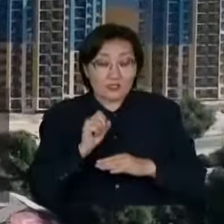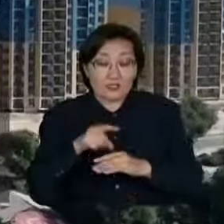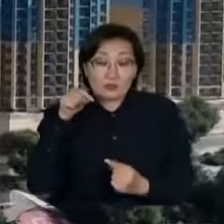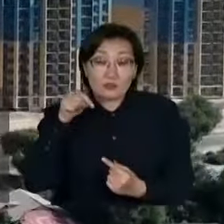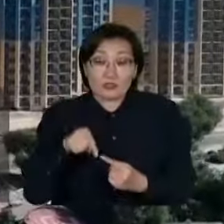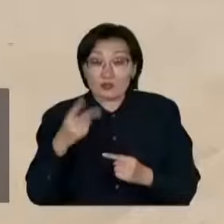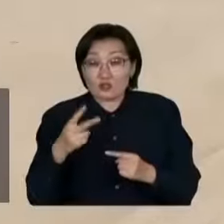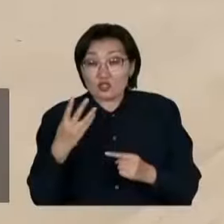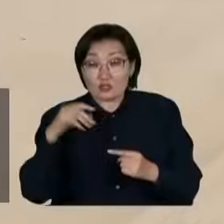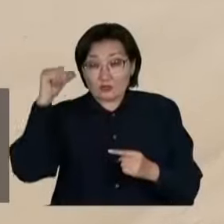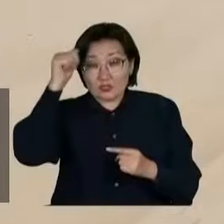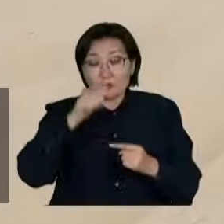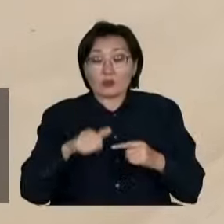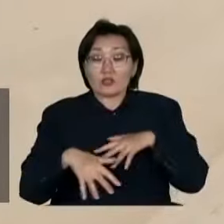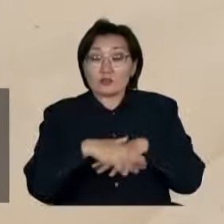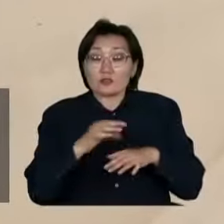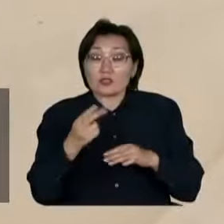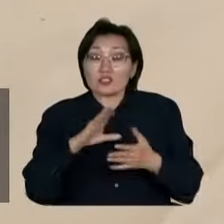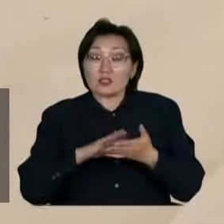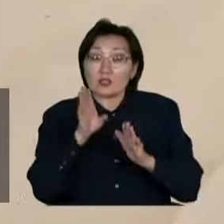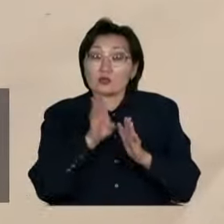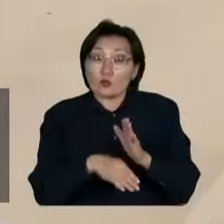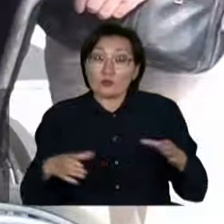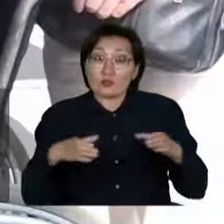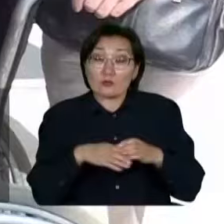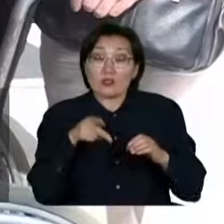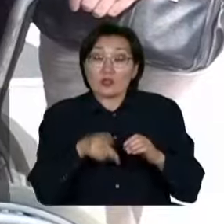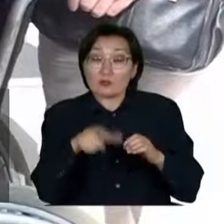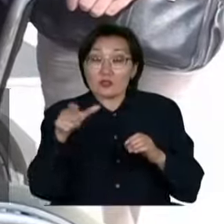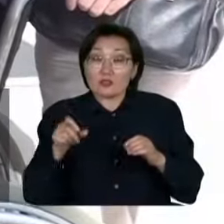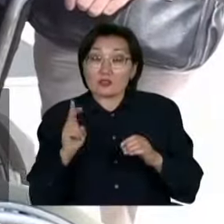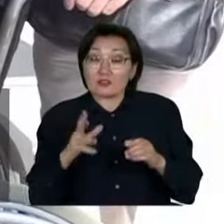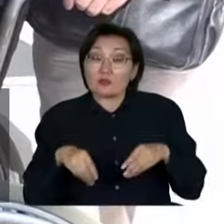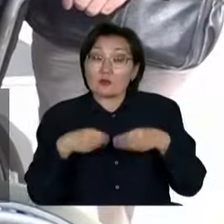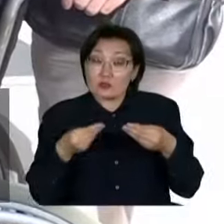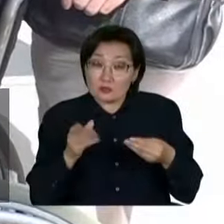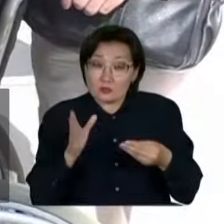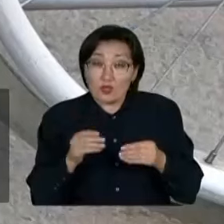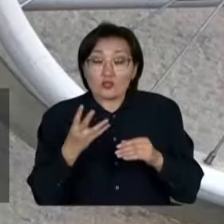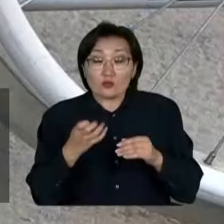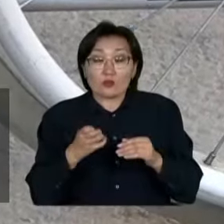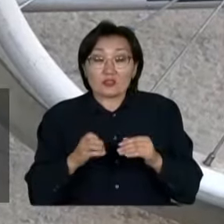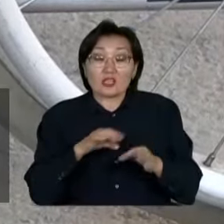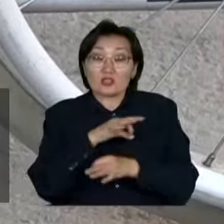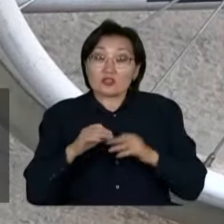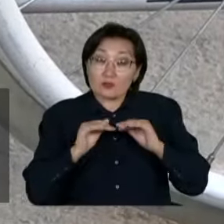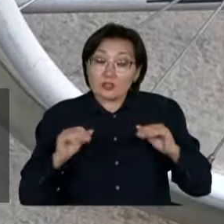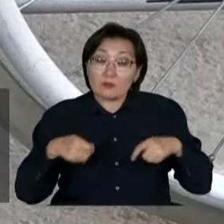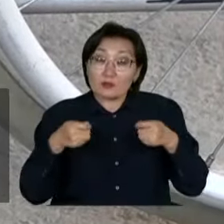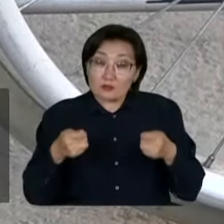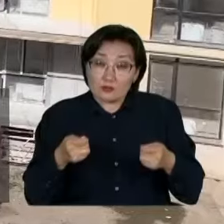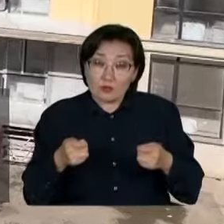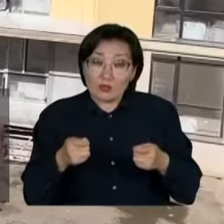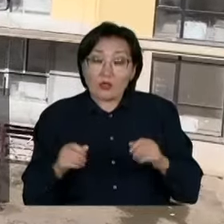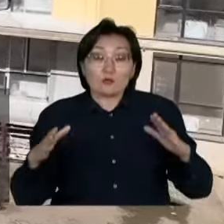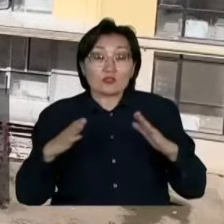тапсырмасымен 2024 жылы халықтың әлеуметтік осал тобындағы 2000 азамат пәтермен қамтылады. Ал оның 400-і жетім балаларға берілмек. Сондай